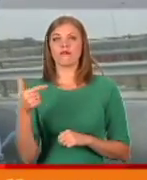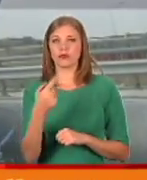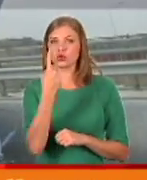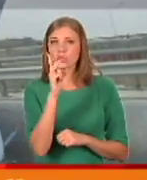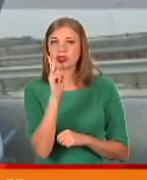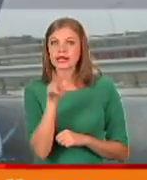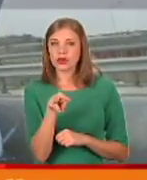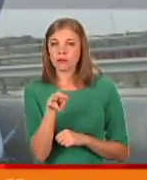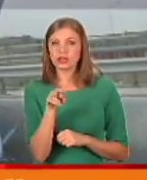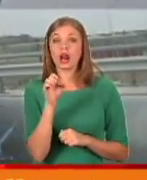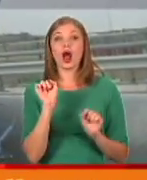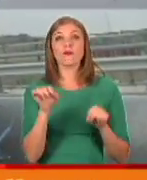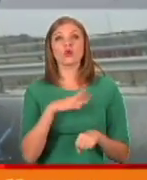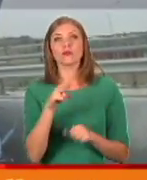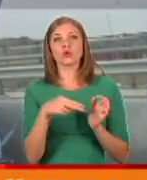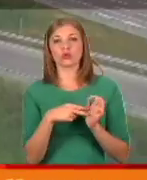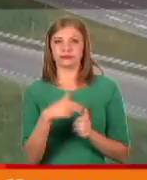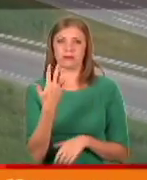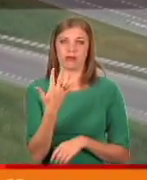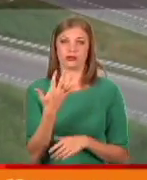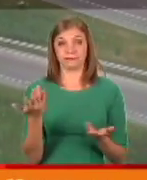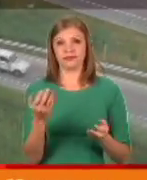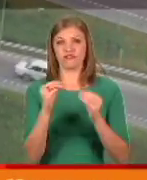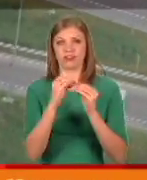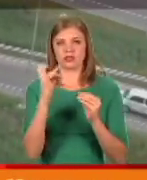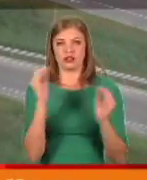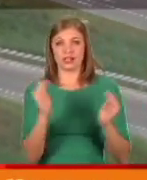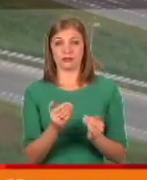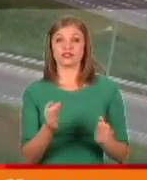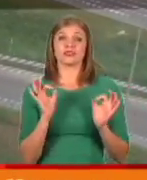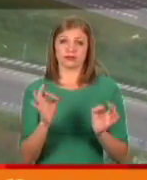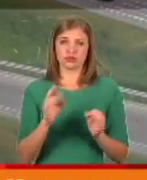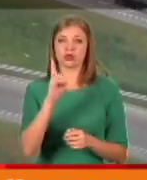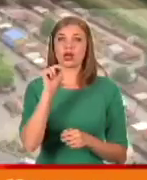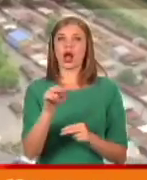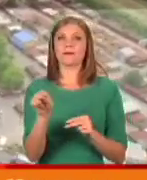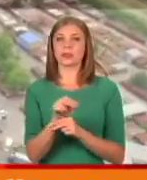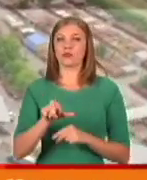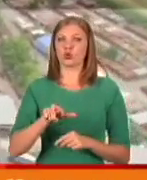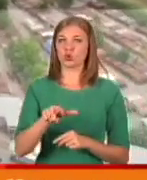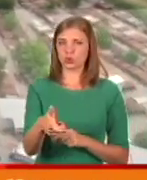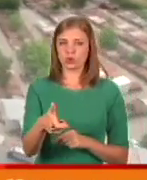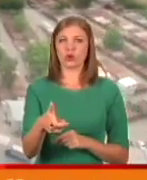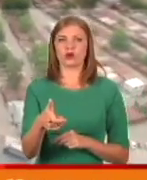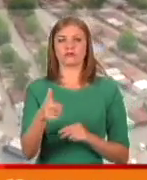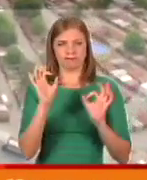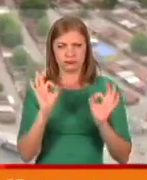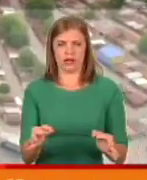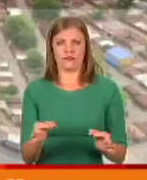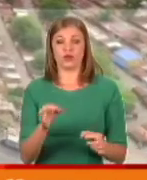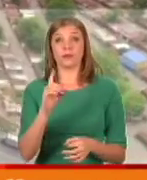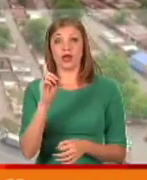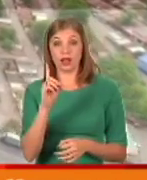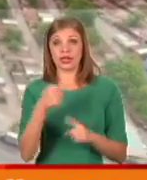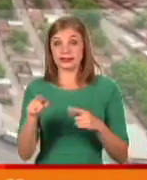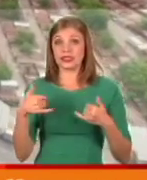кілометр. А могло коштувати? Могло коштувати тільки 7,5, 10 разів менше. Безумовно, капітальний ремонт дороги – правильно. Але